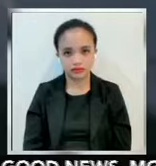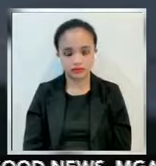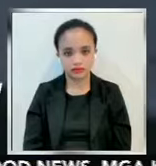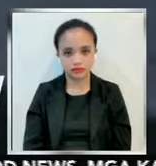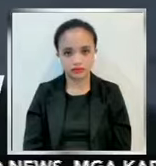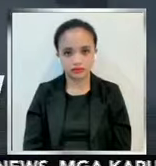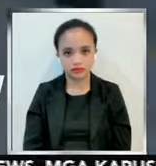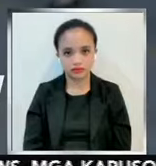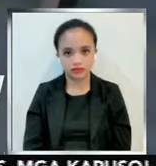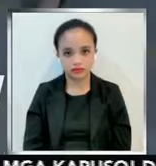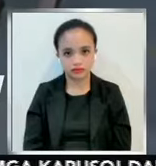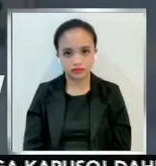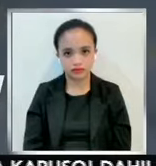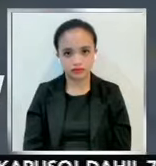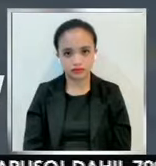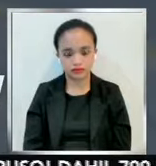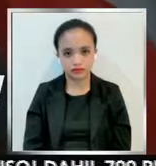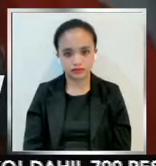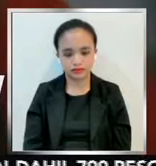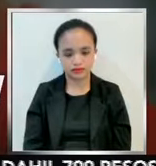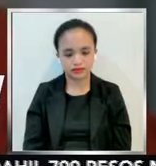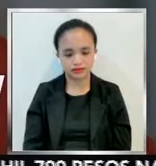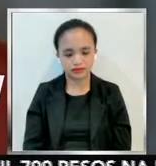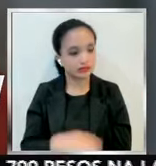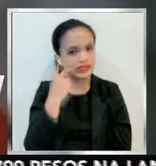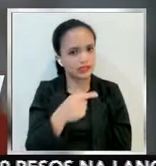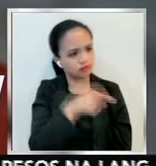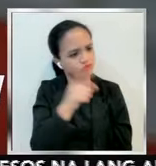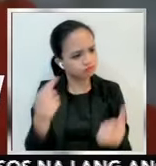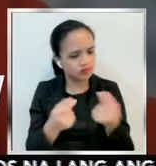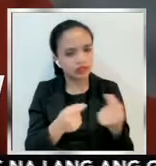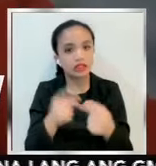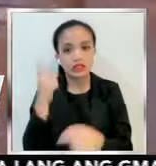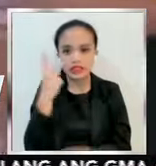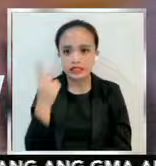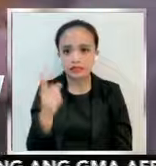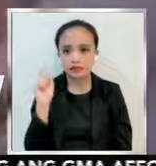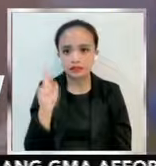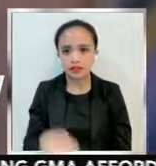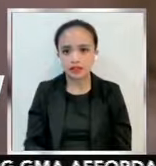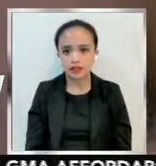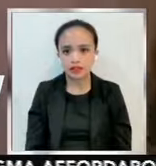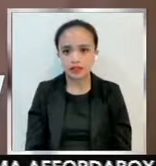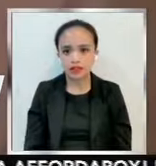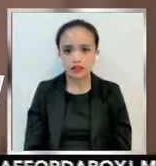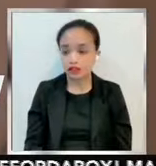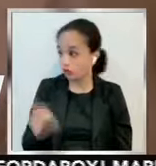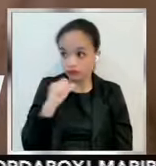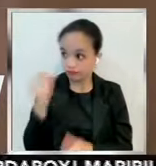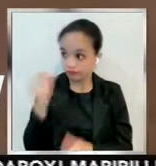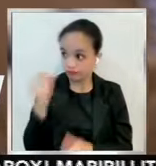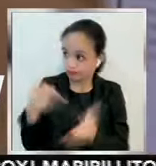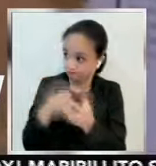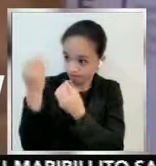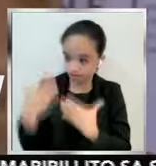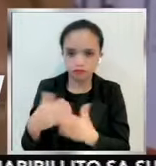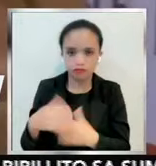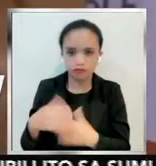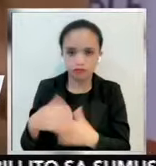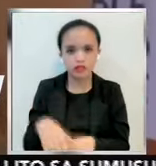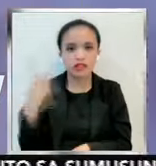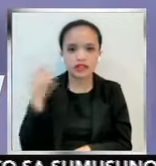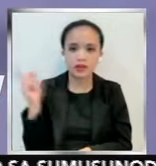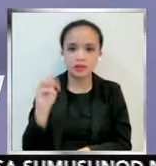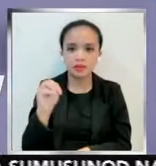Tignan mo yung ginawa mo! Ang malupit. Hindi ka talaga aamin. At mataray na si Moira Tanyag. Ikuha mo nga ako ng